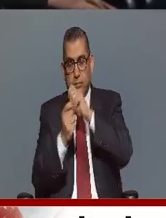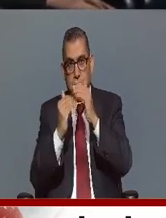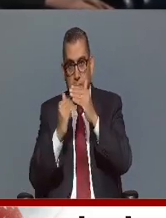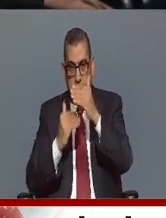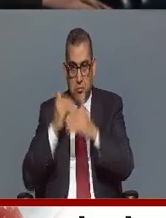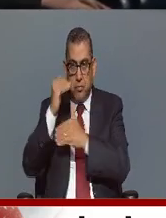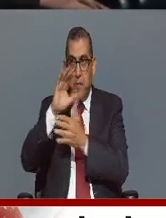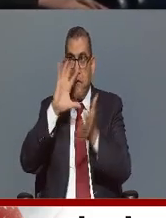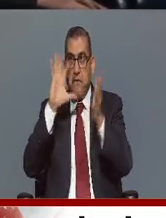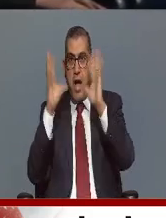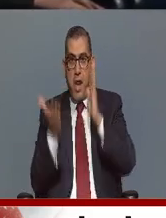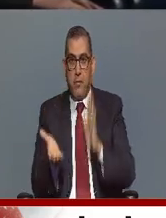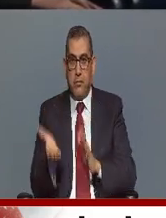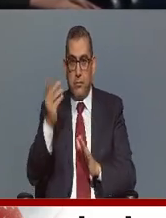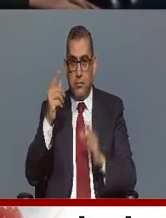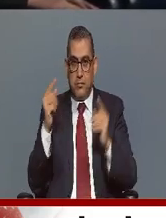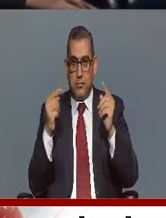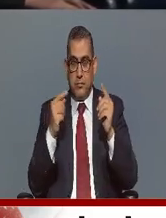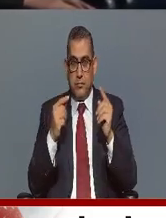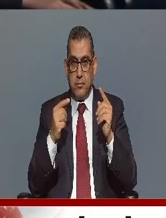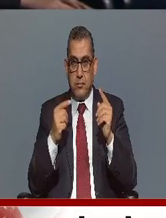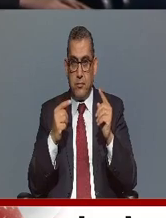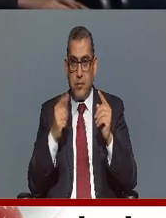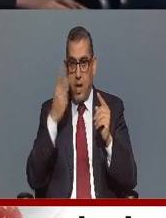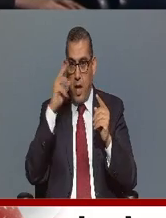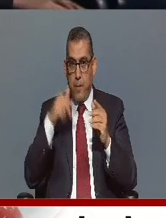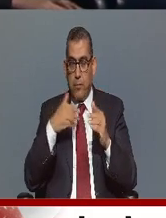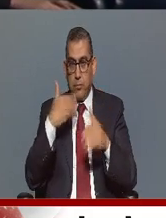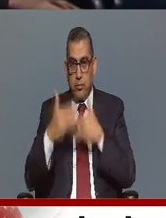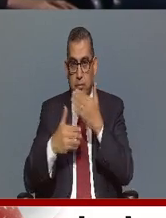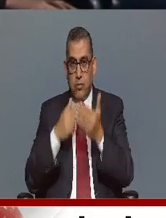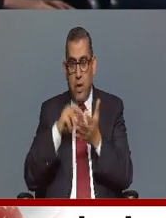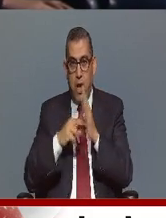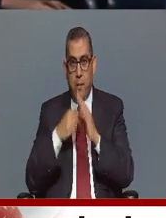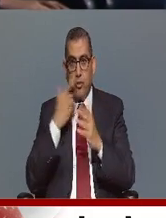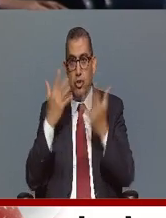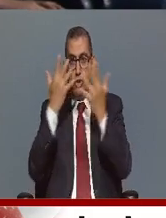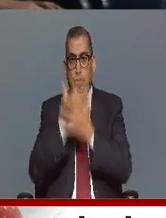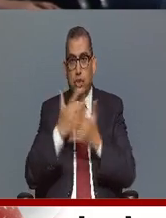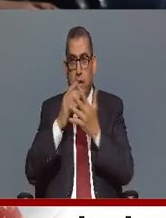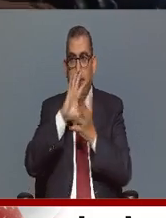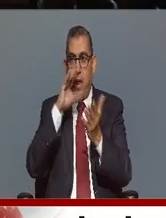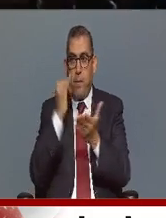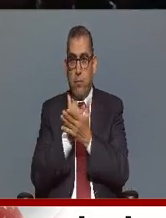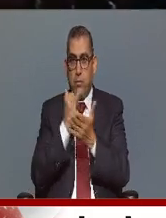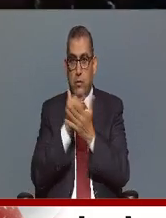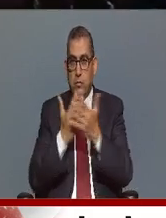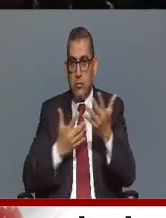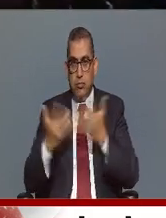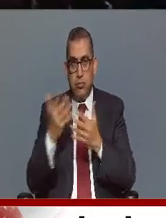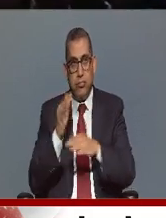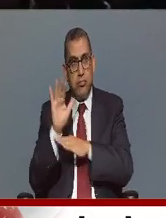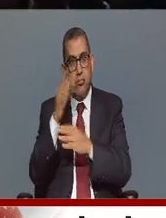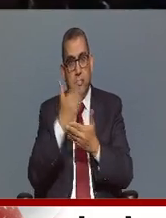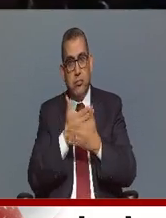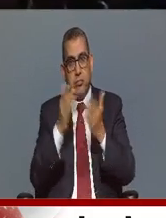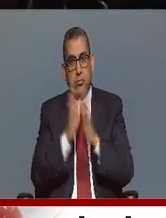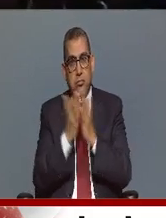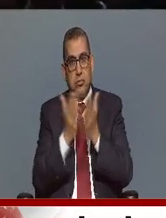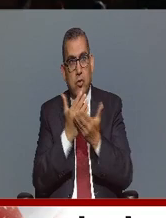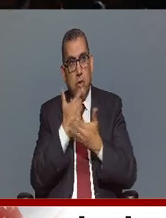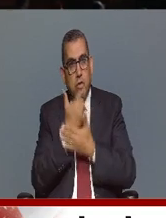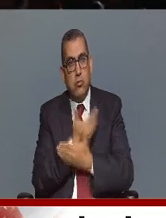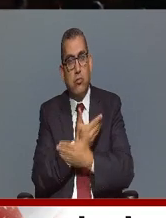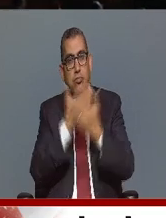عالمي عن طريق إدارتها بواسطة شركة عالمية للتسويق لضمان